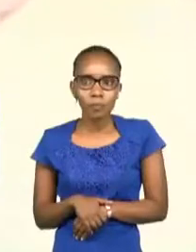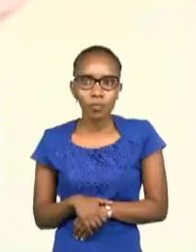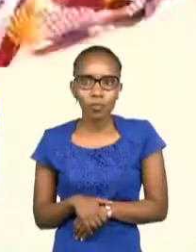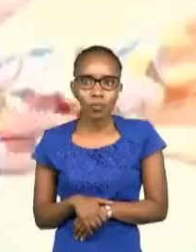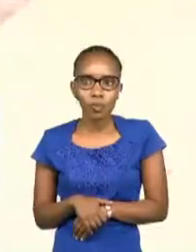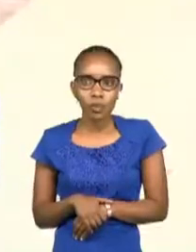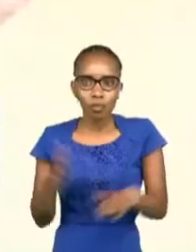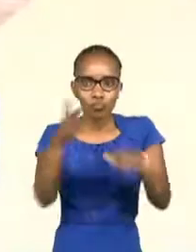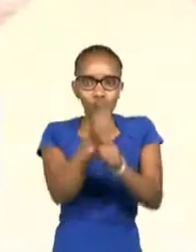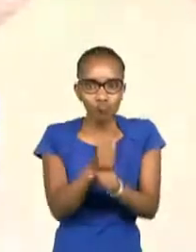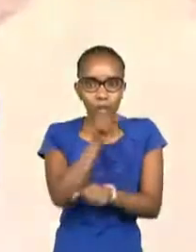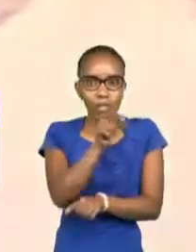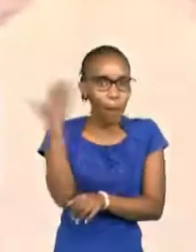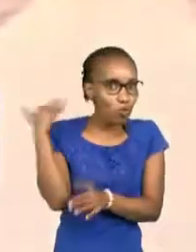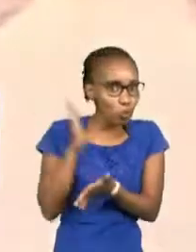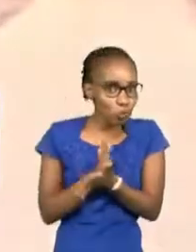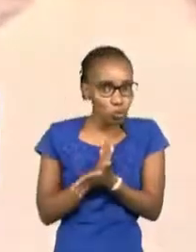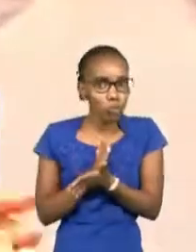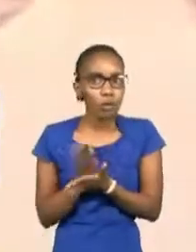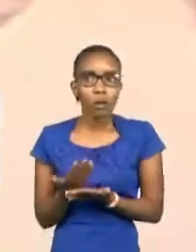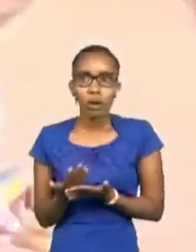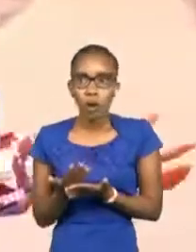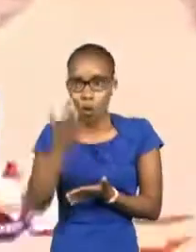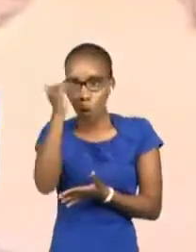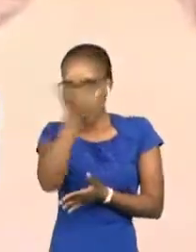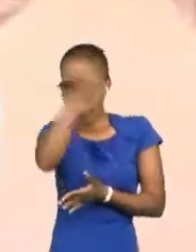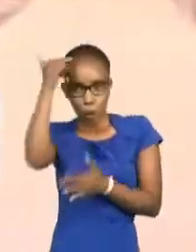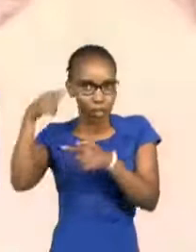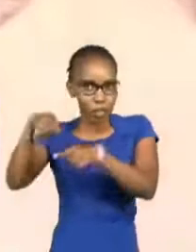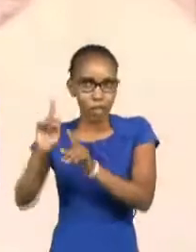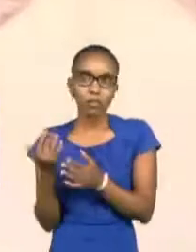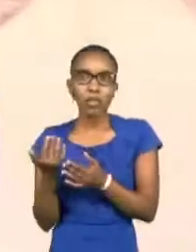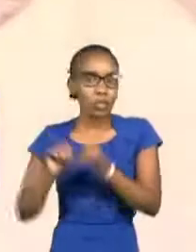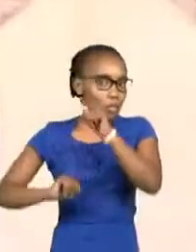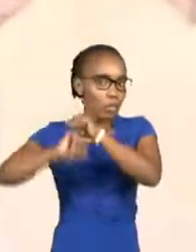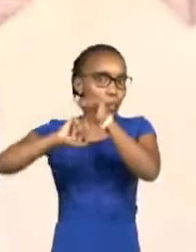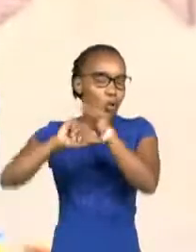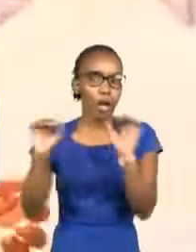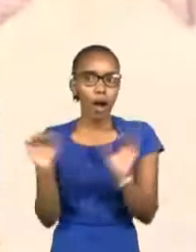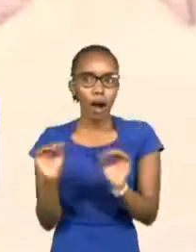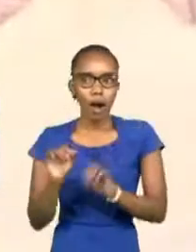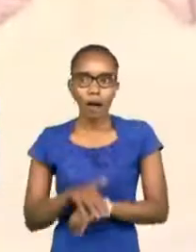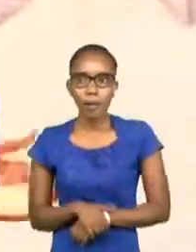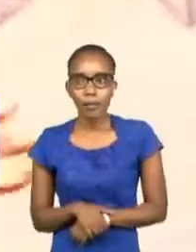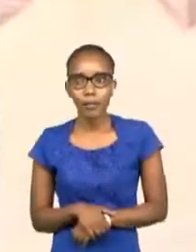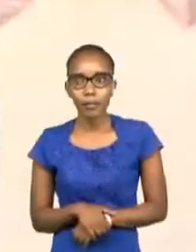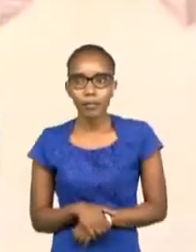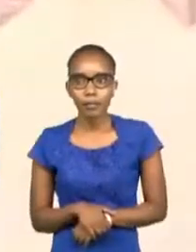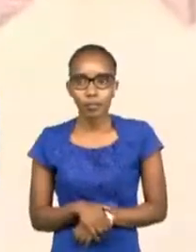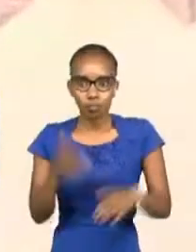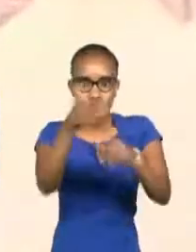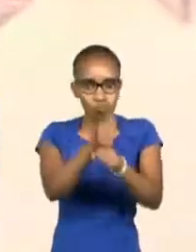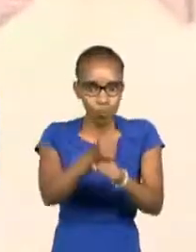hiyo shirikisho ilikuweko haikuweko. Kwa sababu yeye hakusimama na kadi ya siri. Sababu gani yeye hakusimama na